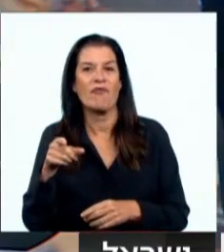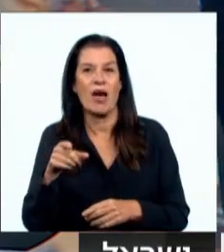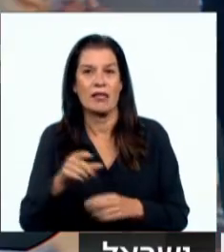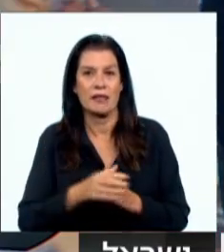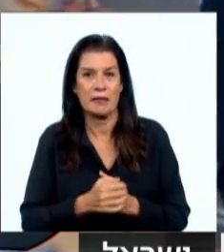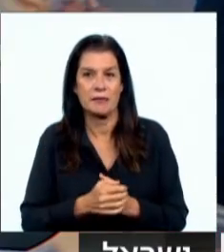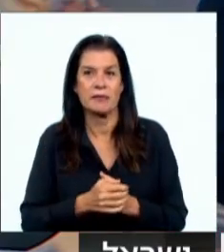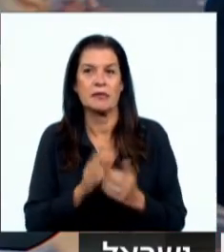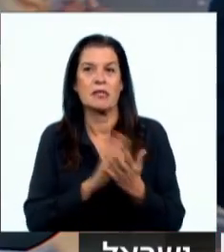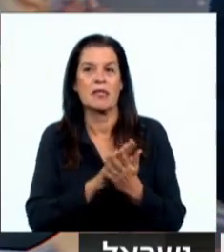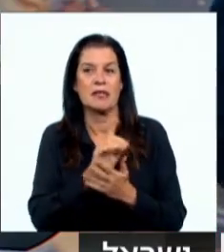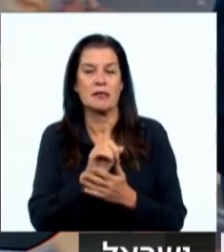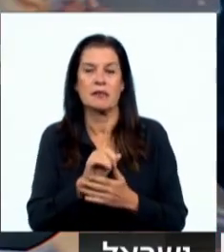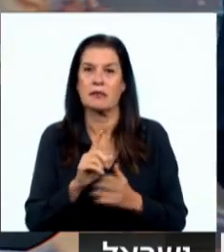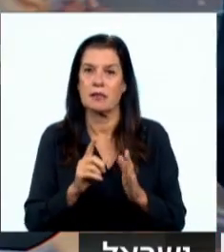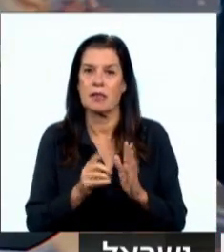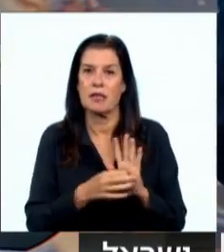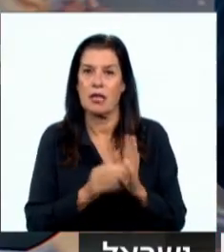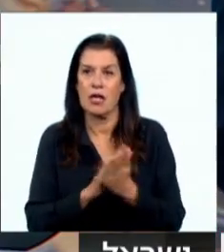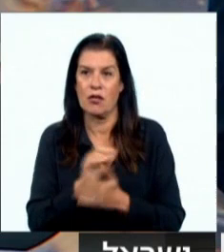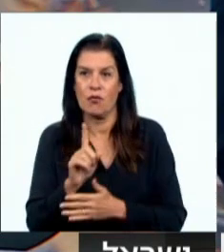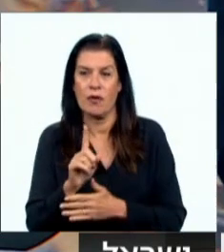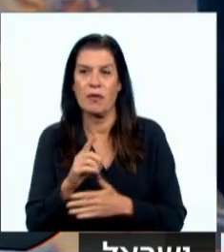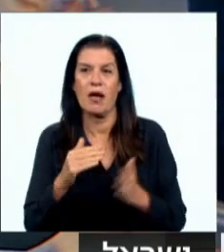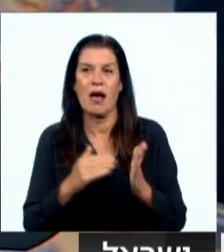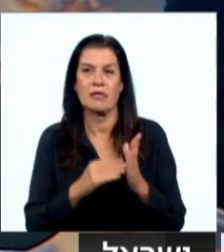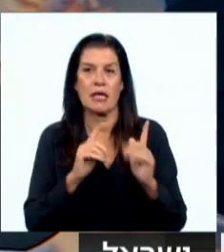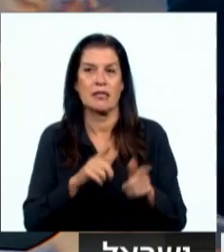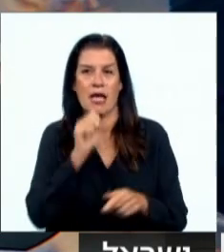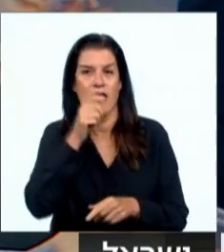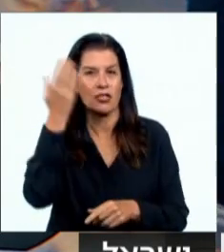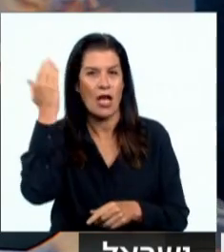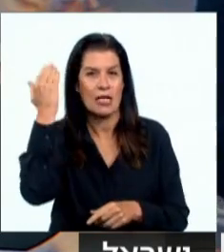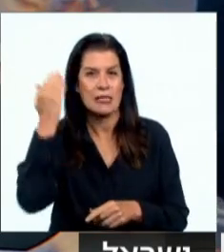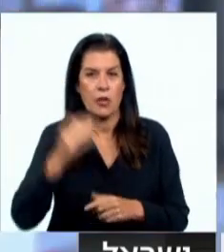11, נכנס הפסקת האש ההיסטורית. אוקיי,